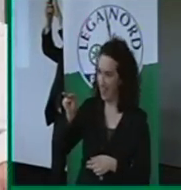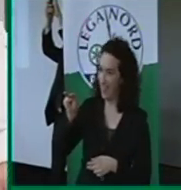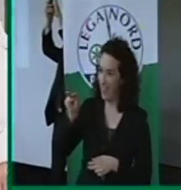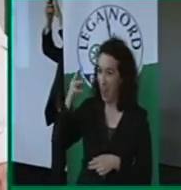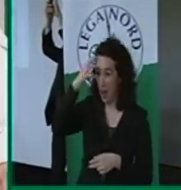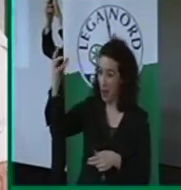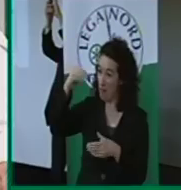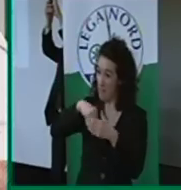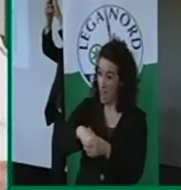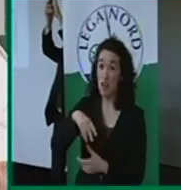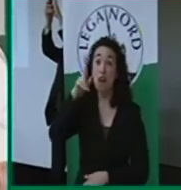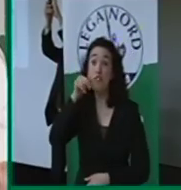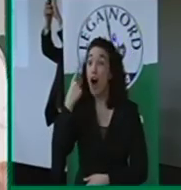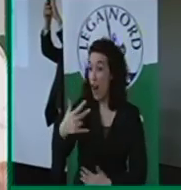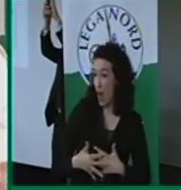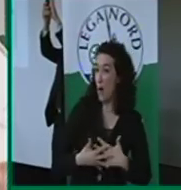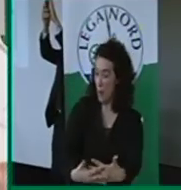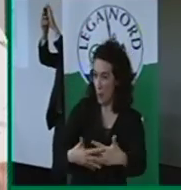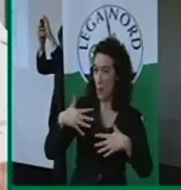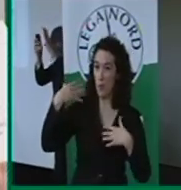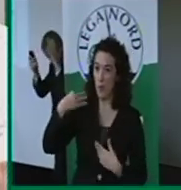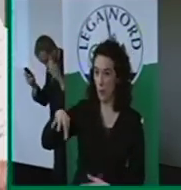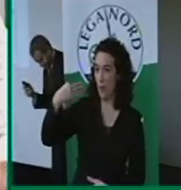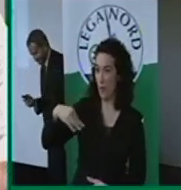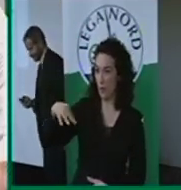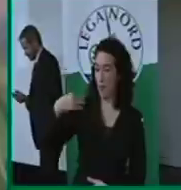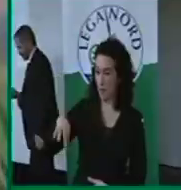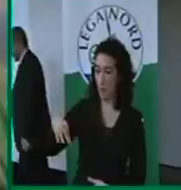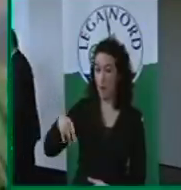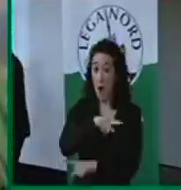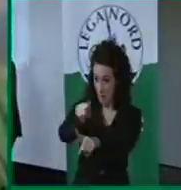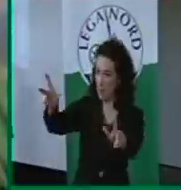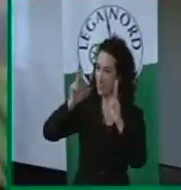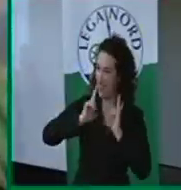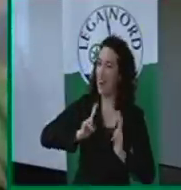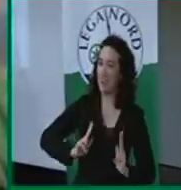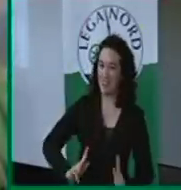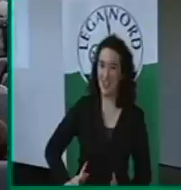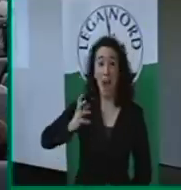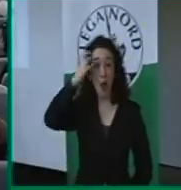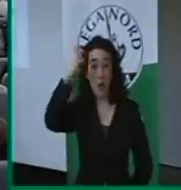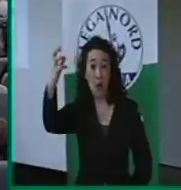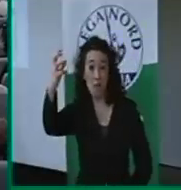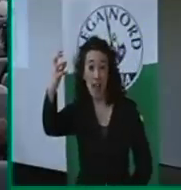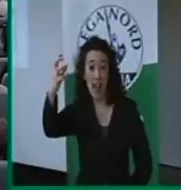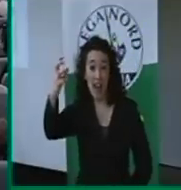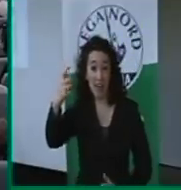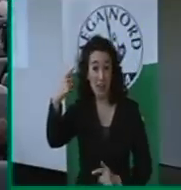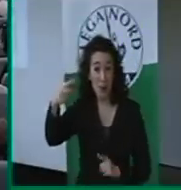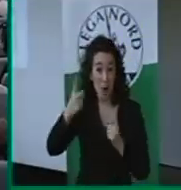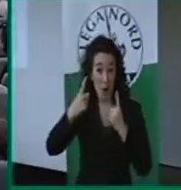ce n'è una incinta Uh State tranquilli nel governo di Renzi c'è una donna